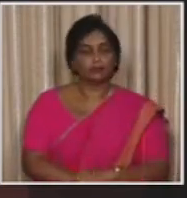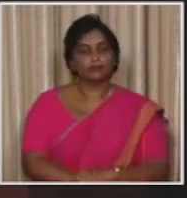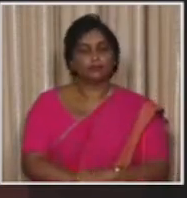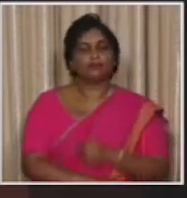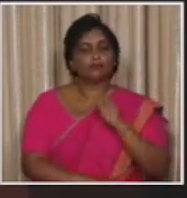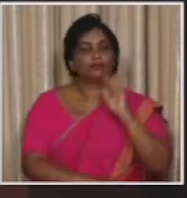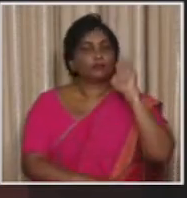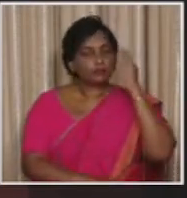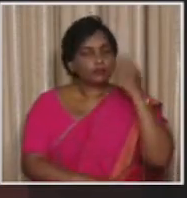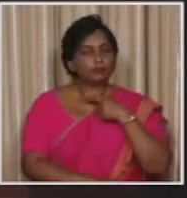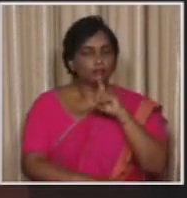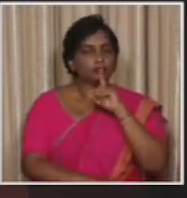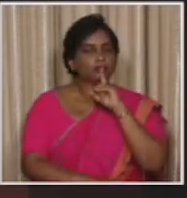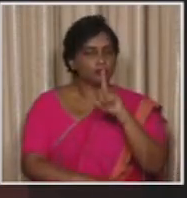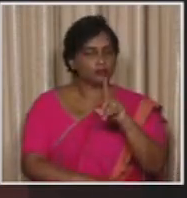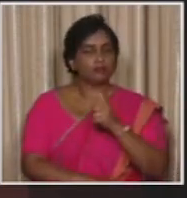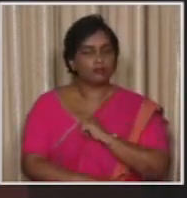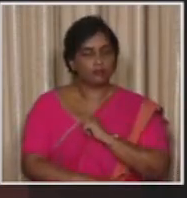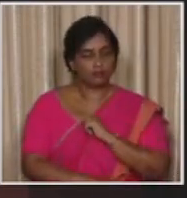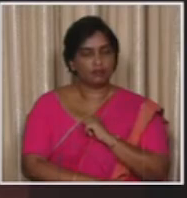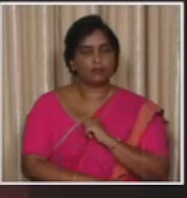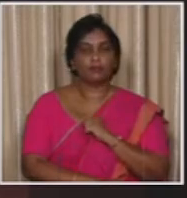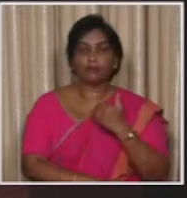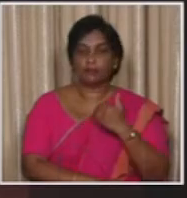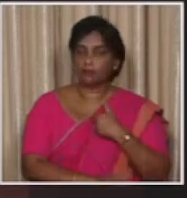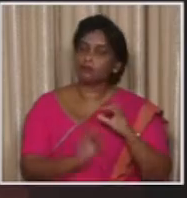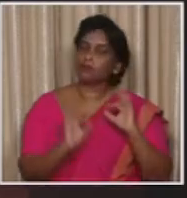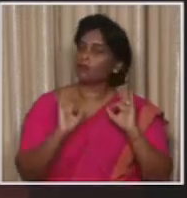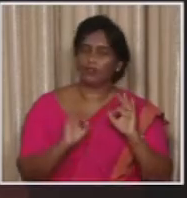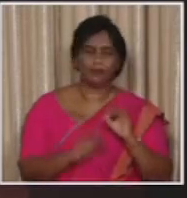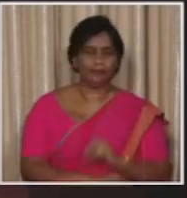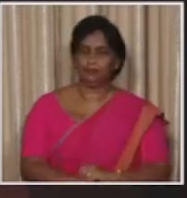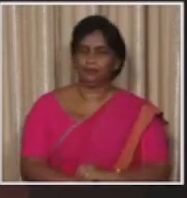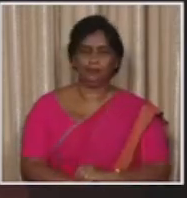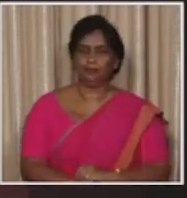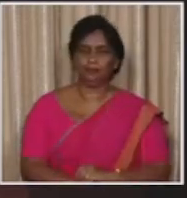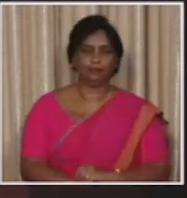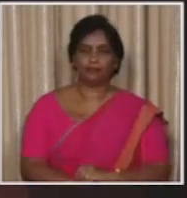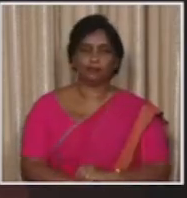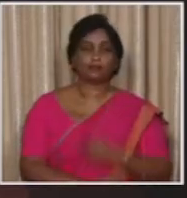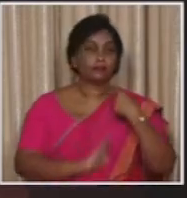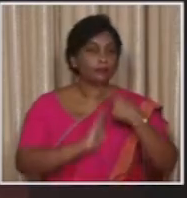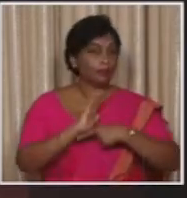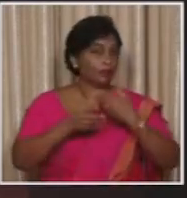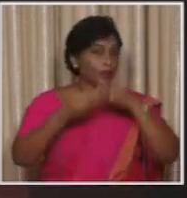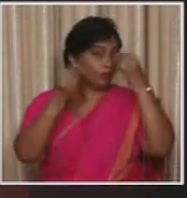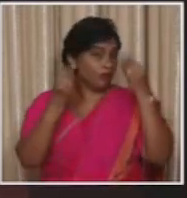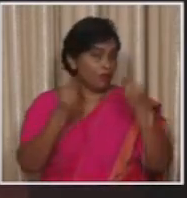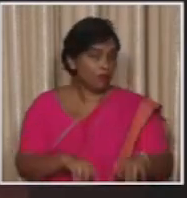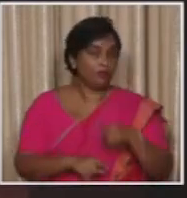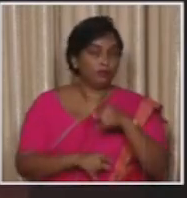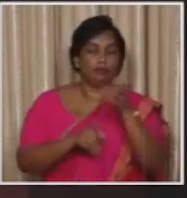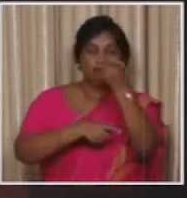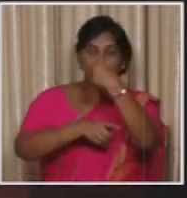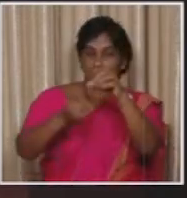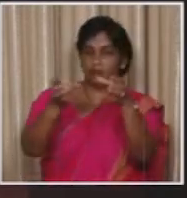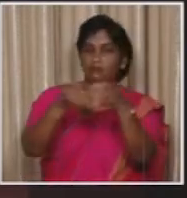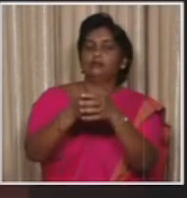ඉතින් විශේෂයෙන්ම මම කියන්න කැමති, අපි සූදානම් නැහැ රට බංකොලොත් කරපු කල්ලියත්